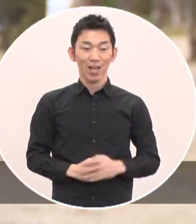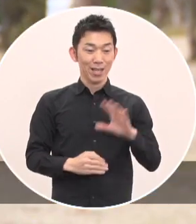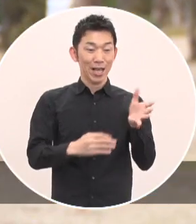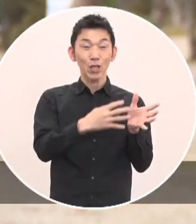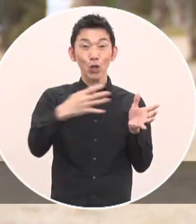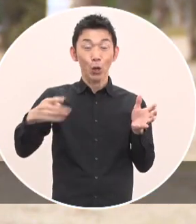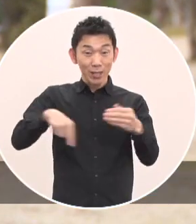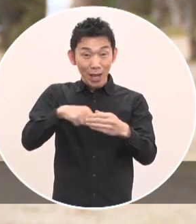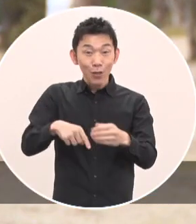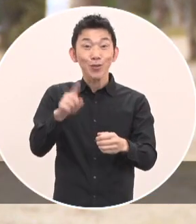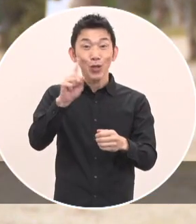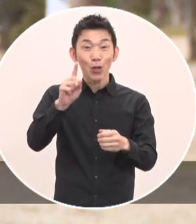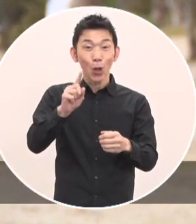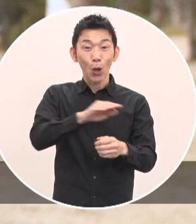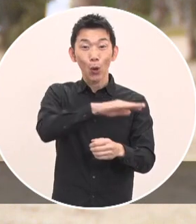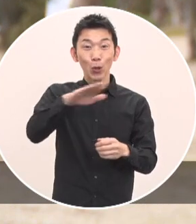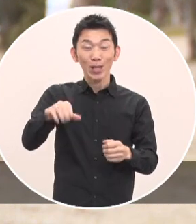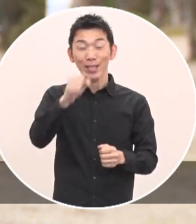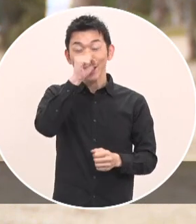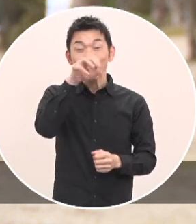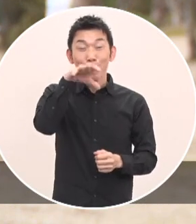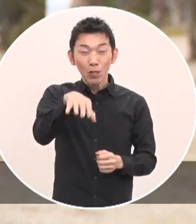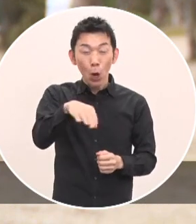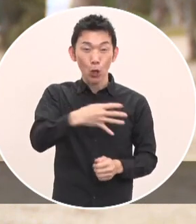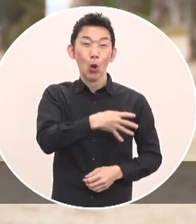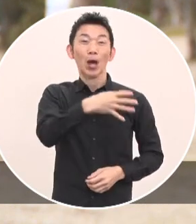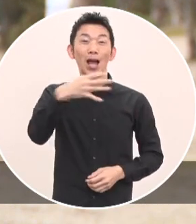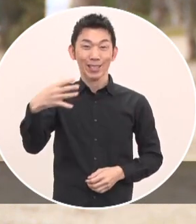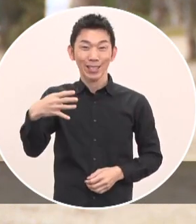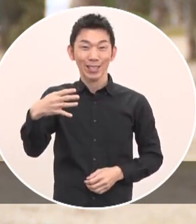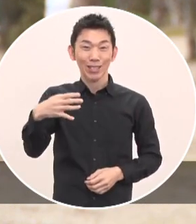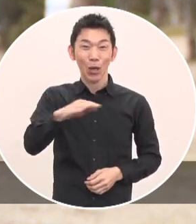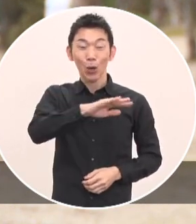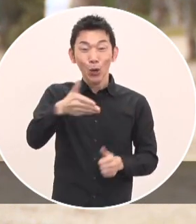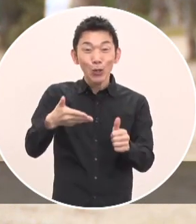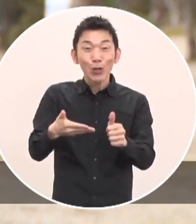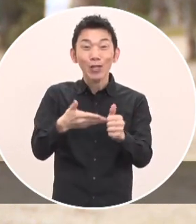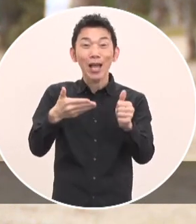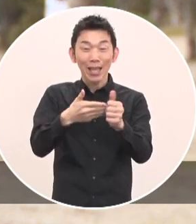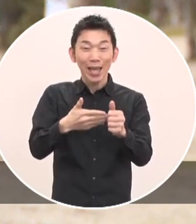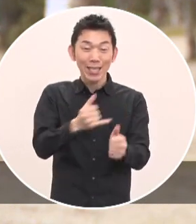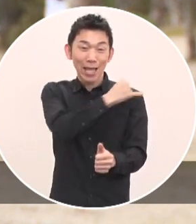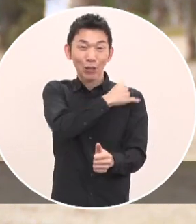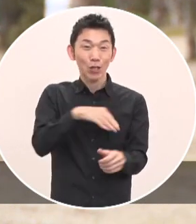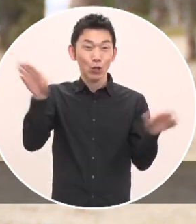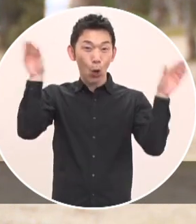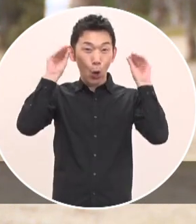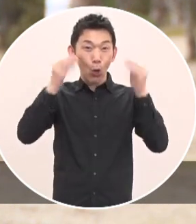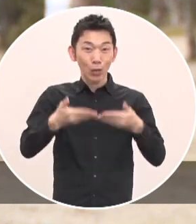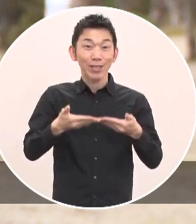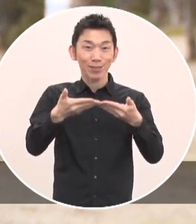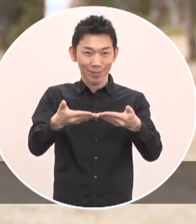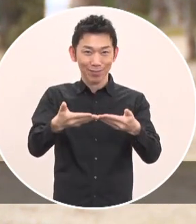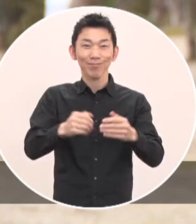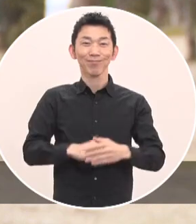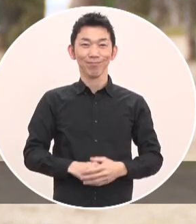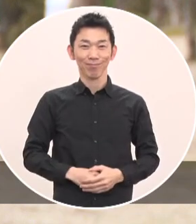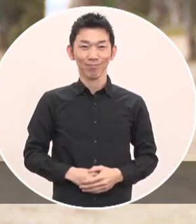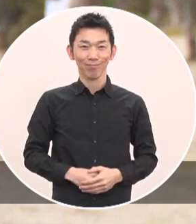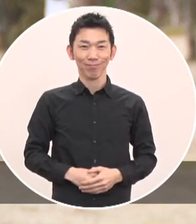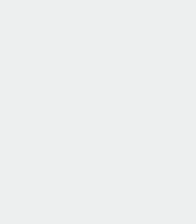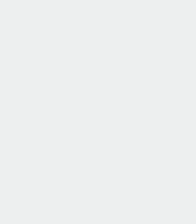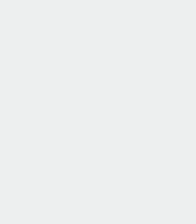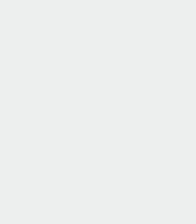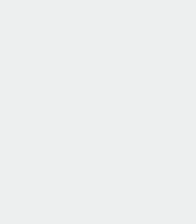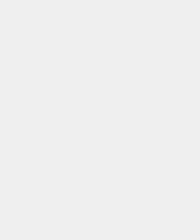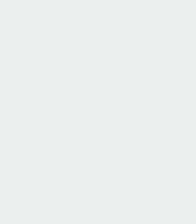今回のチャンネル四日市は子育てするなら四日市子育てお役立ち情報をご紹介します